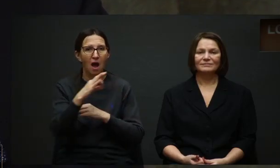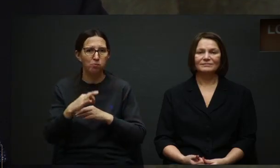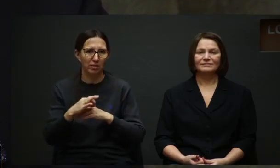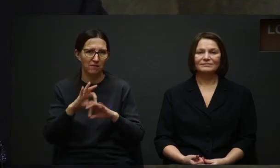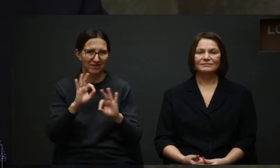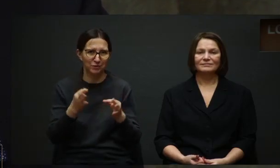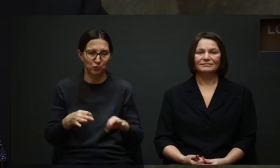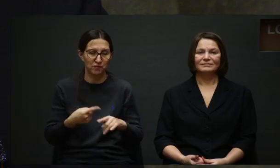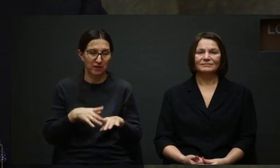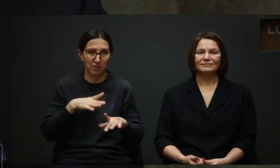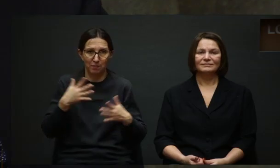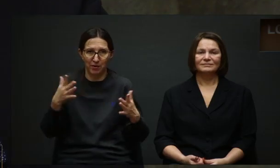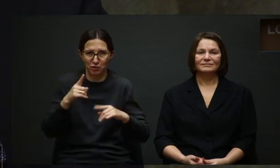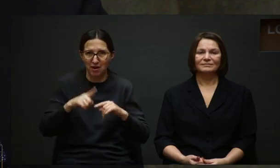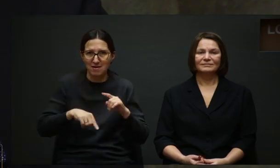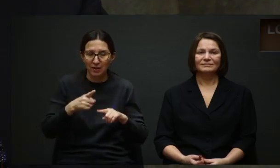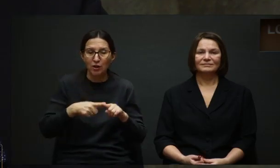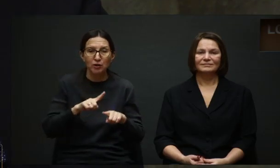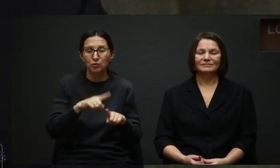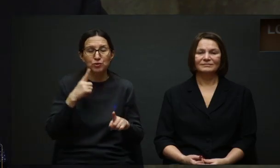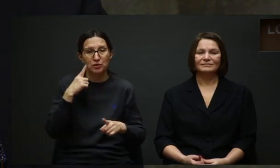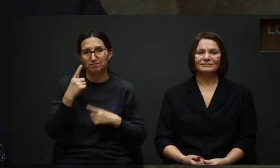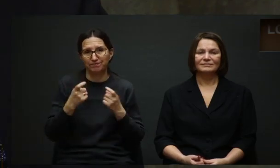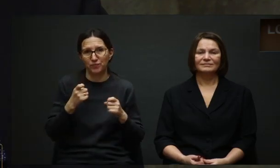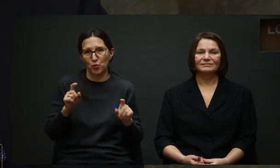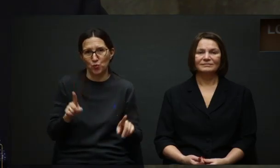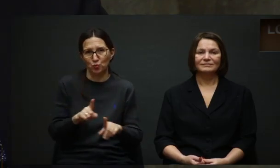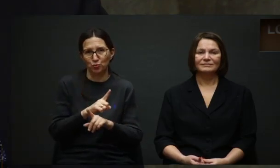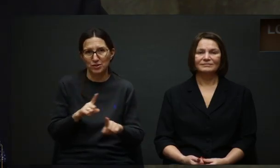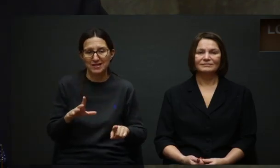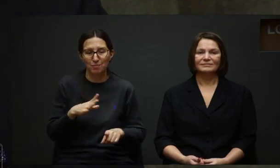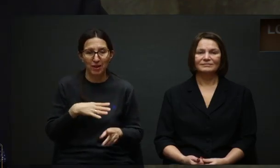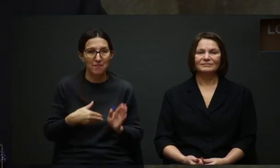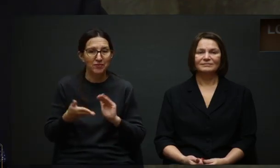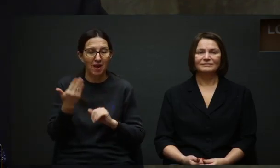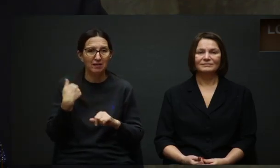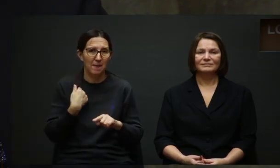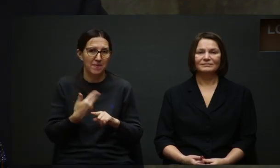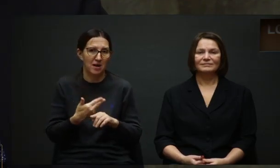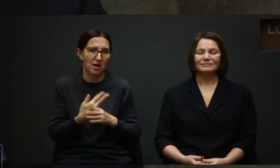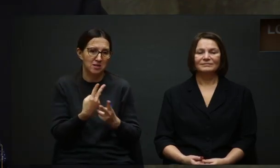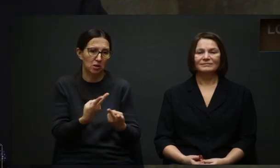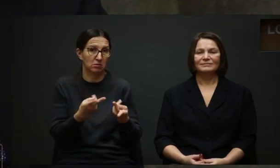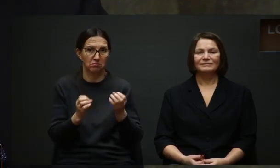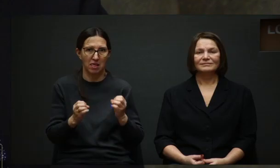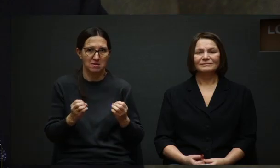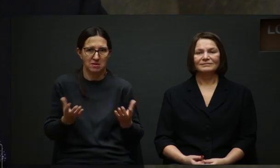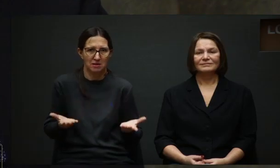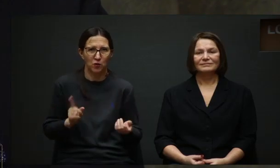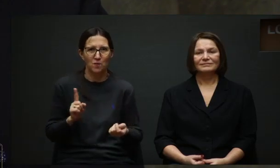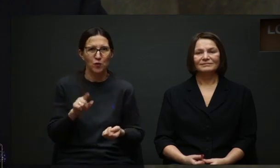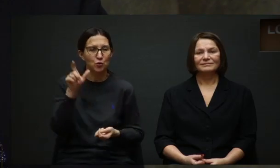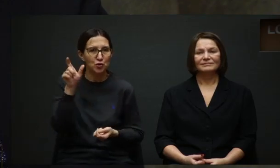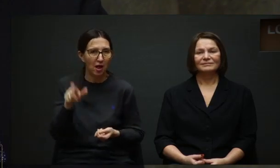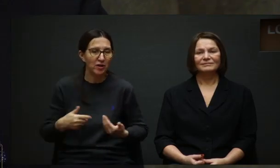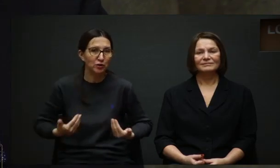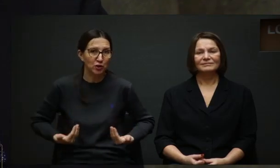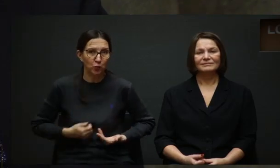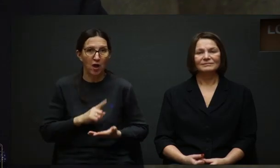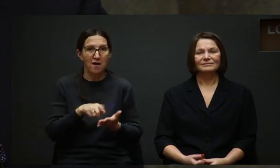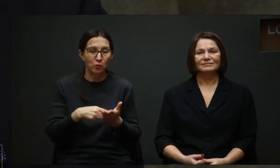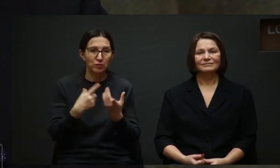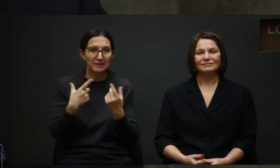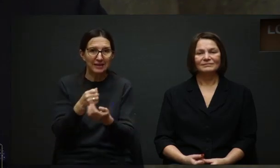естественно, на нашей территории. Это был тоже первоклассный музей. Тогда мне это казалось естественным, что человек живет в городе,